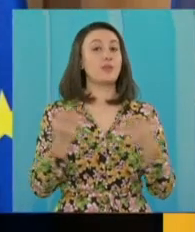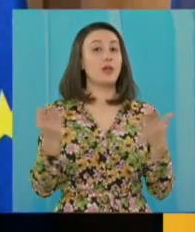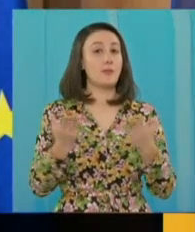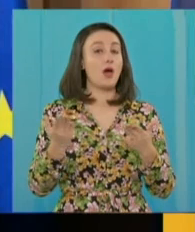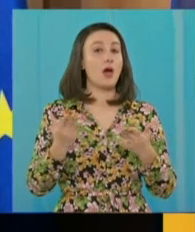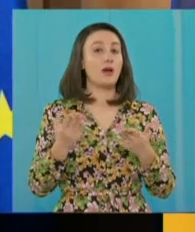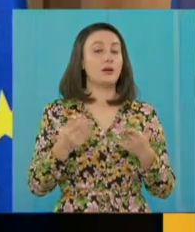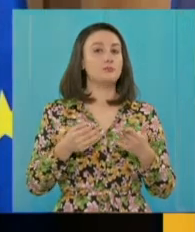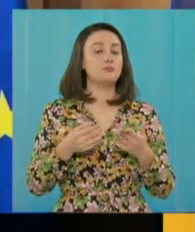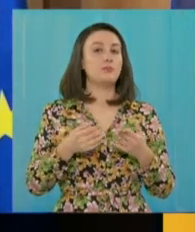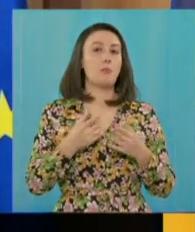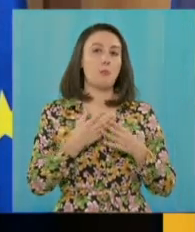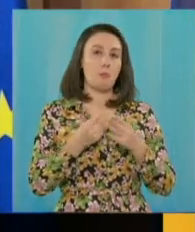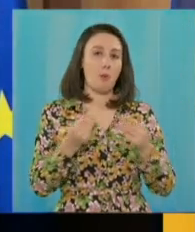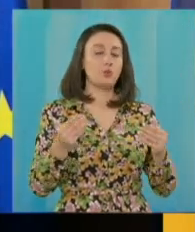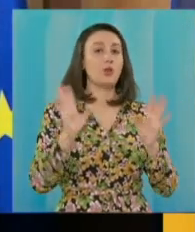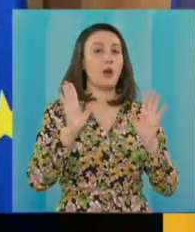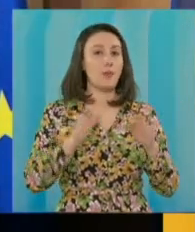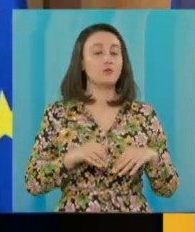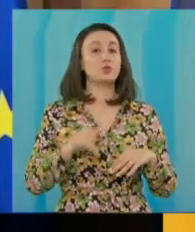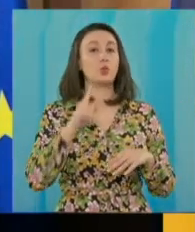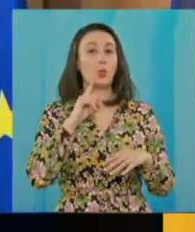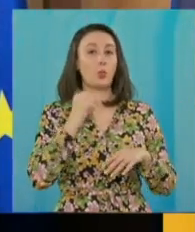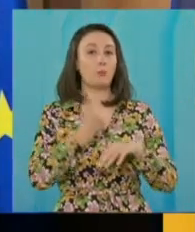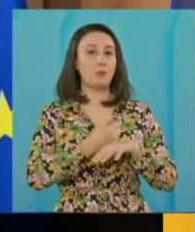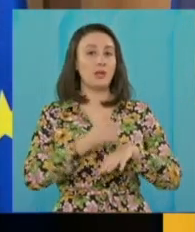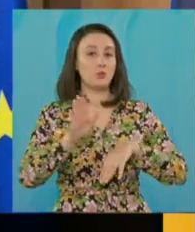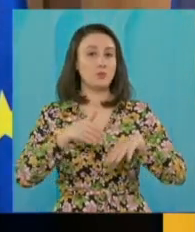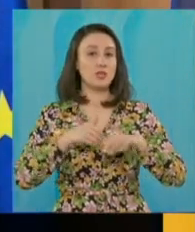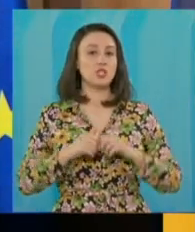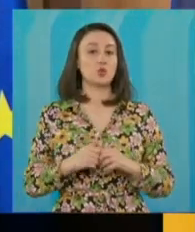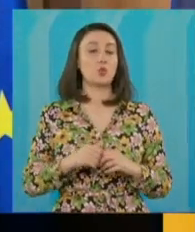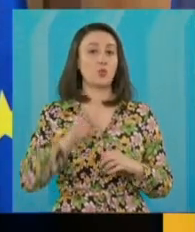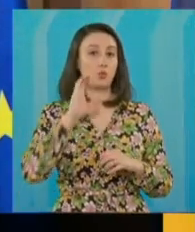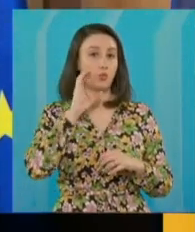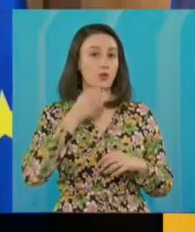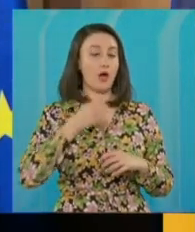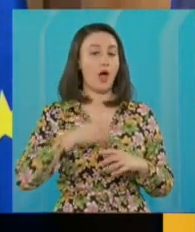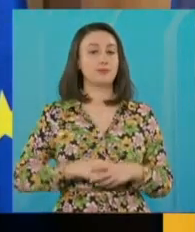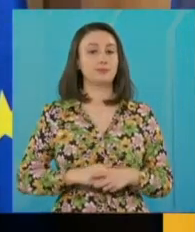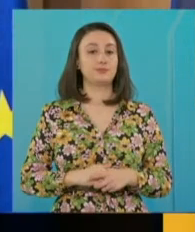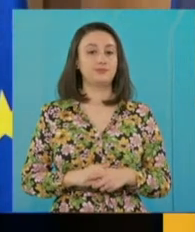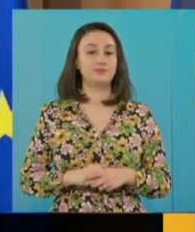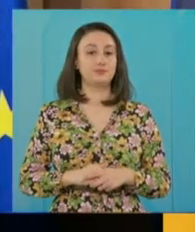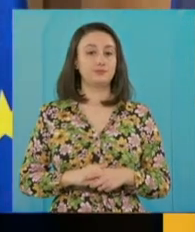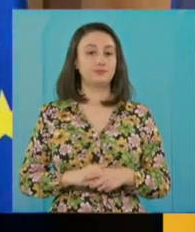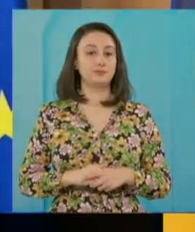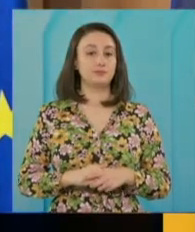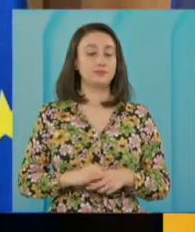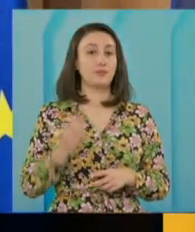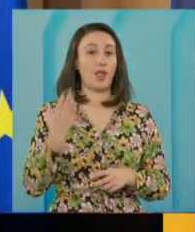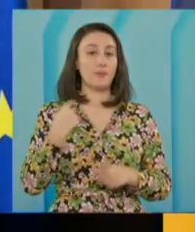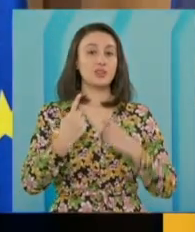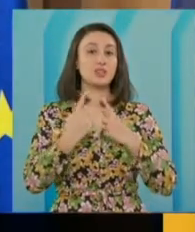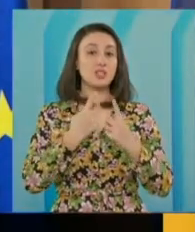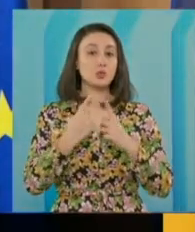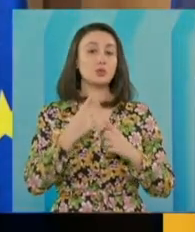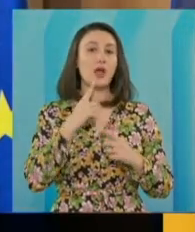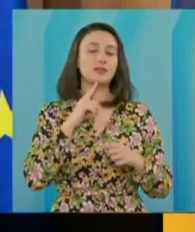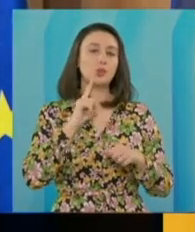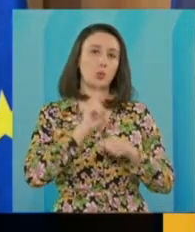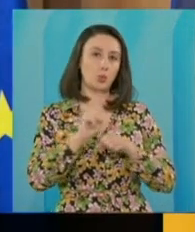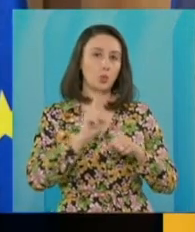întâlnirea bilaterală pe care am avut-o cu premierul Bulgariei, am discutat